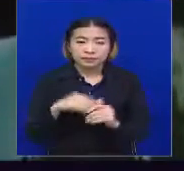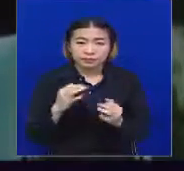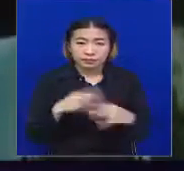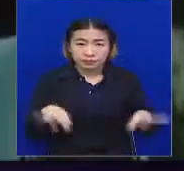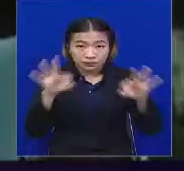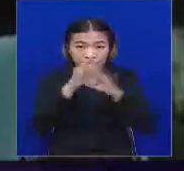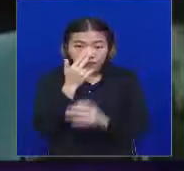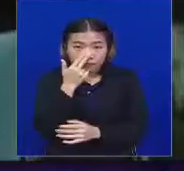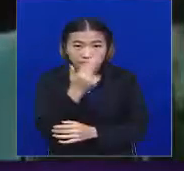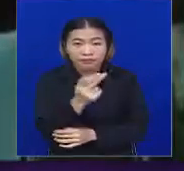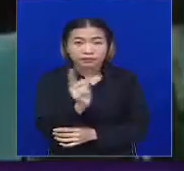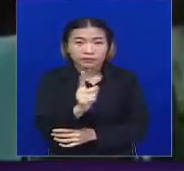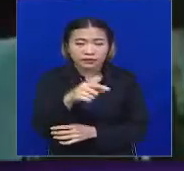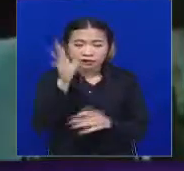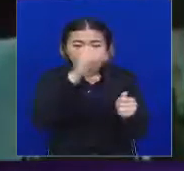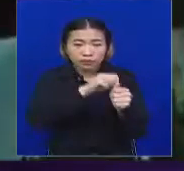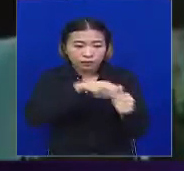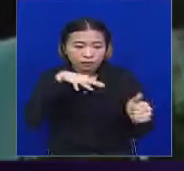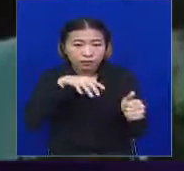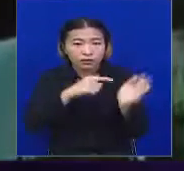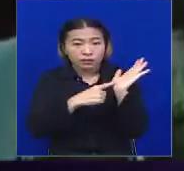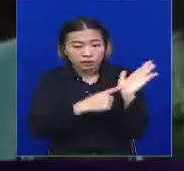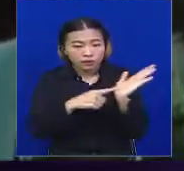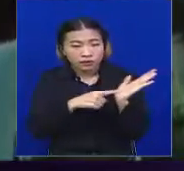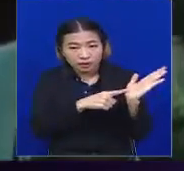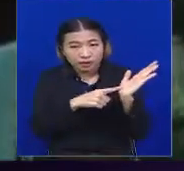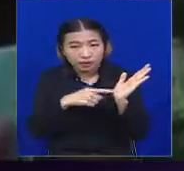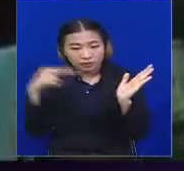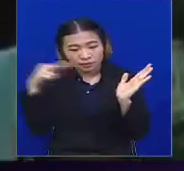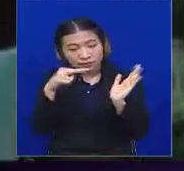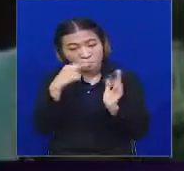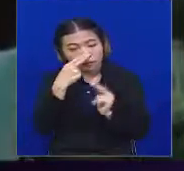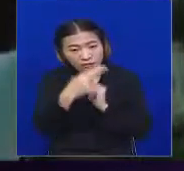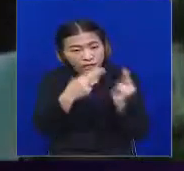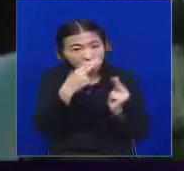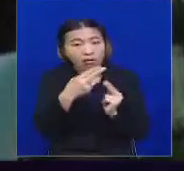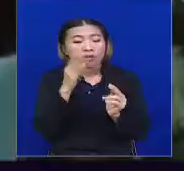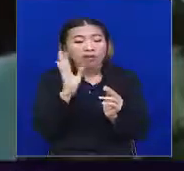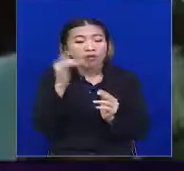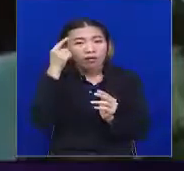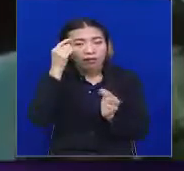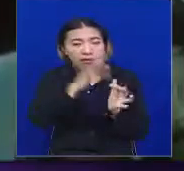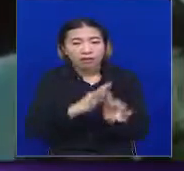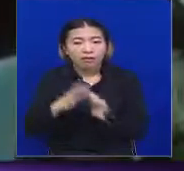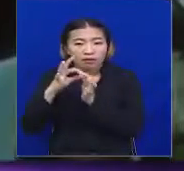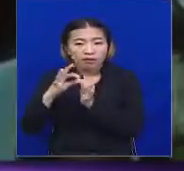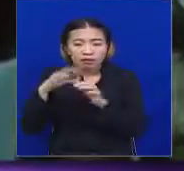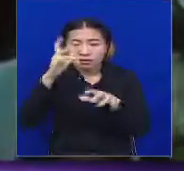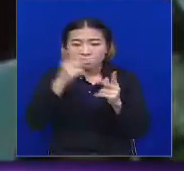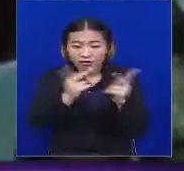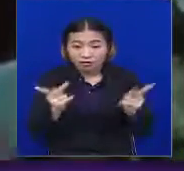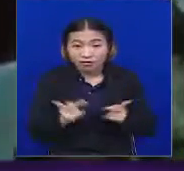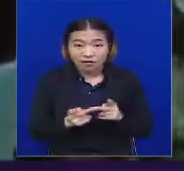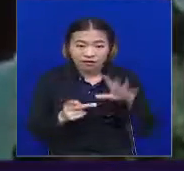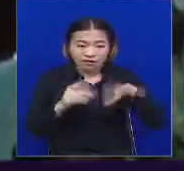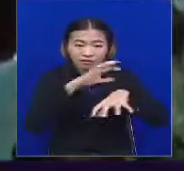ได้ว่า PP โมเดลเนี่ยทำให้จากเกาะที่แทบจะไม่มีความหวังเลยกลายเป็นเกาะที่กลายเป็นความหวังที่มีการพูดถึ